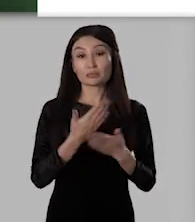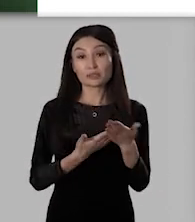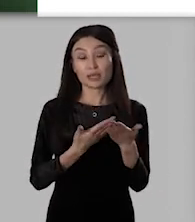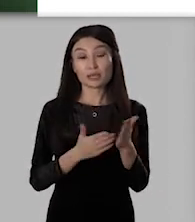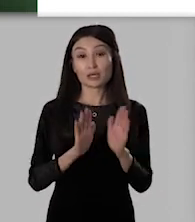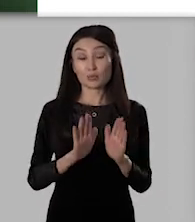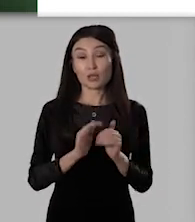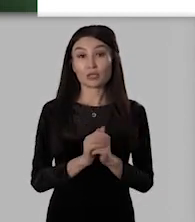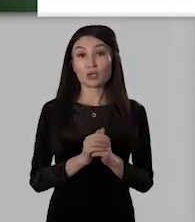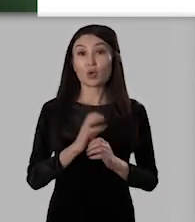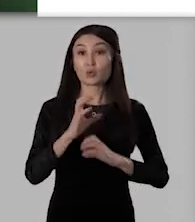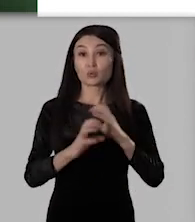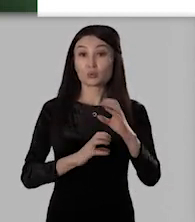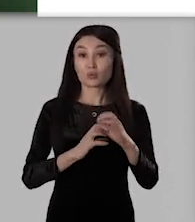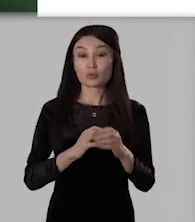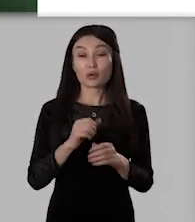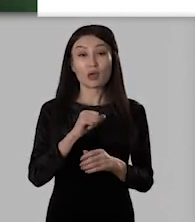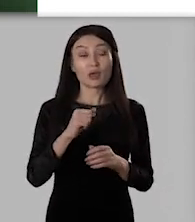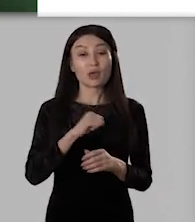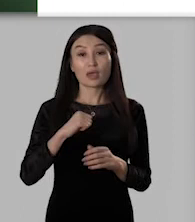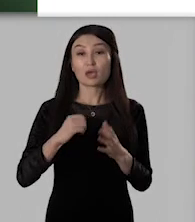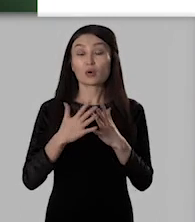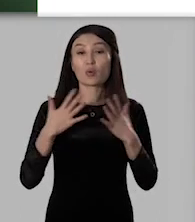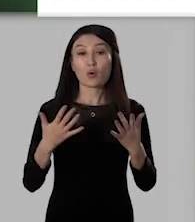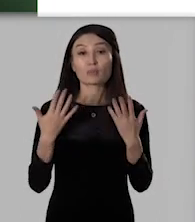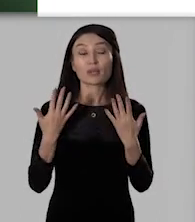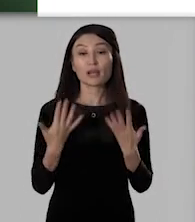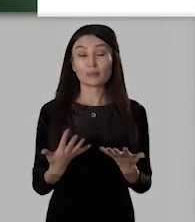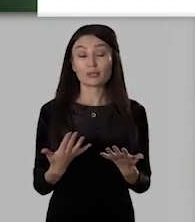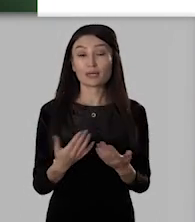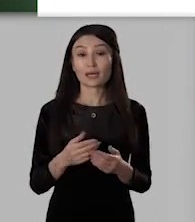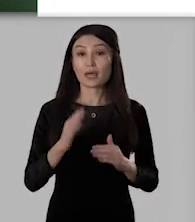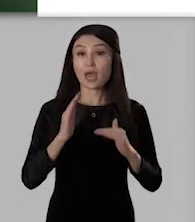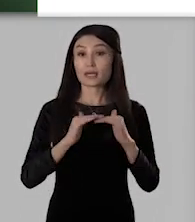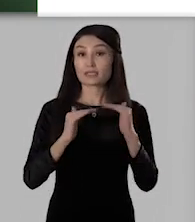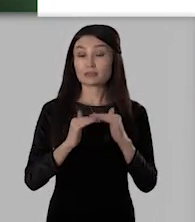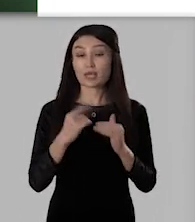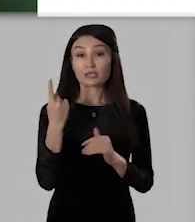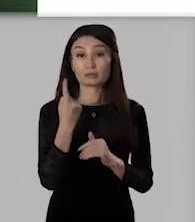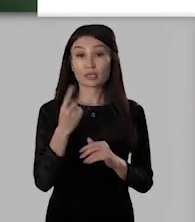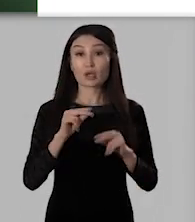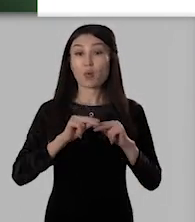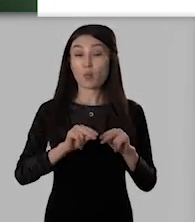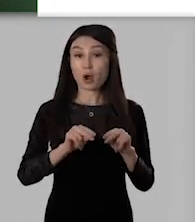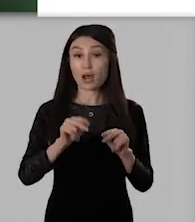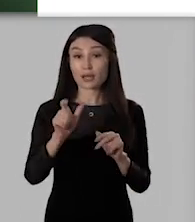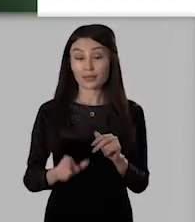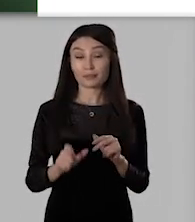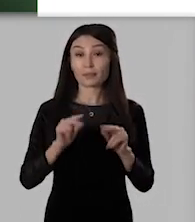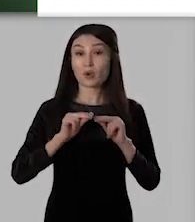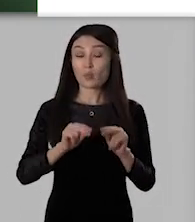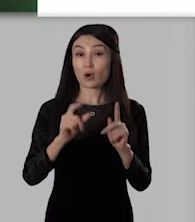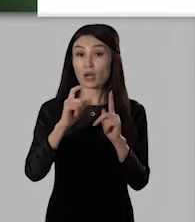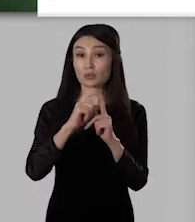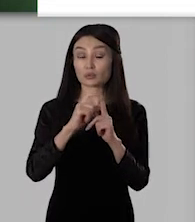булар. Дүйнөдө эң көп талап кылынган кесиптердин бири мугалим. Мугалим деген